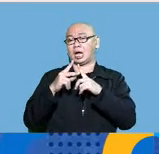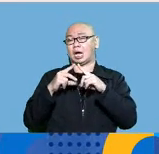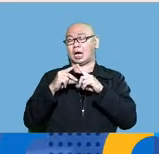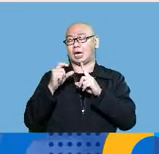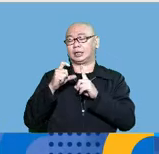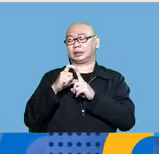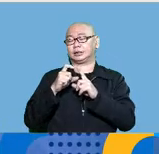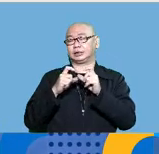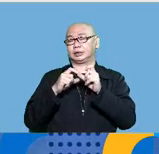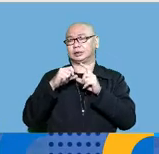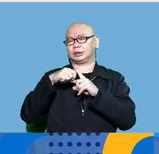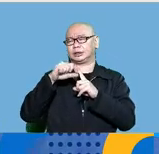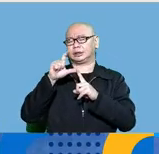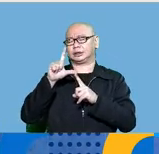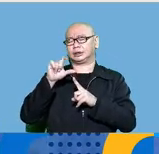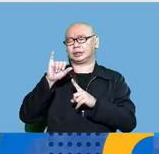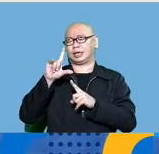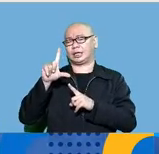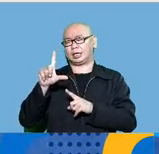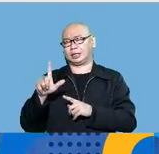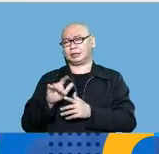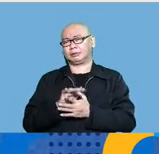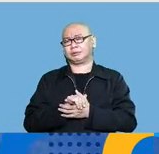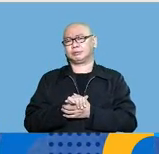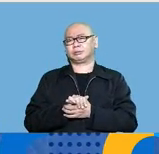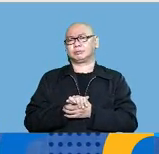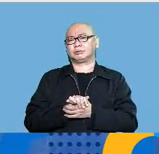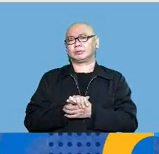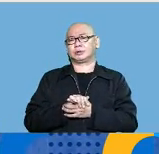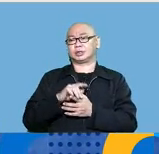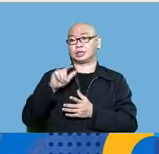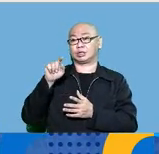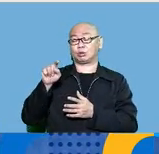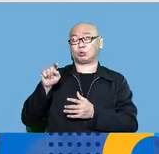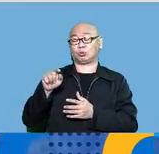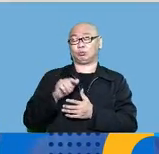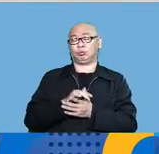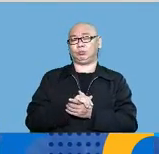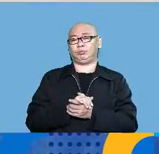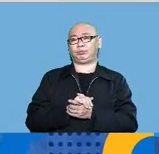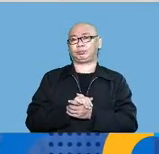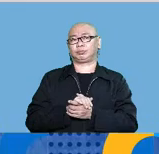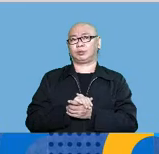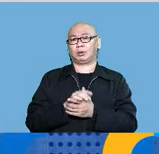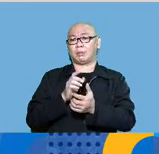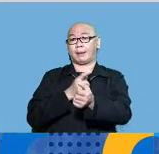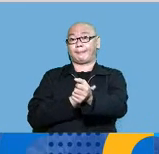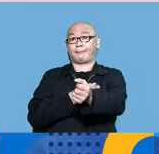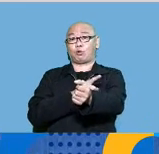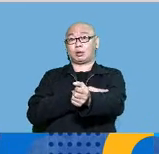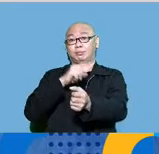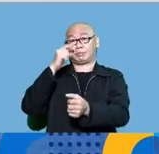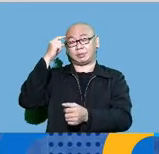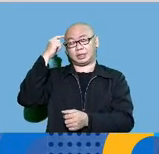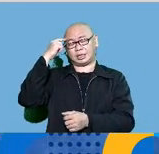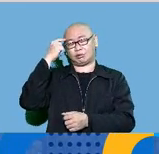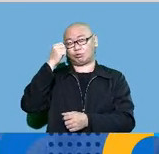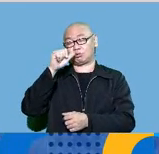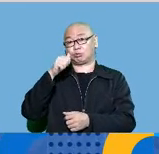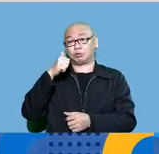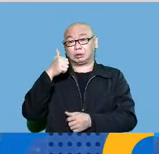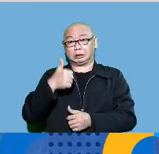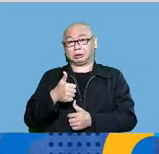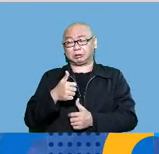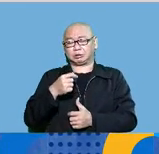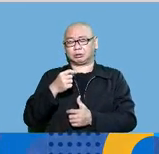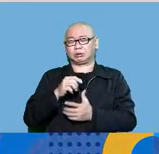konten, dan juga di situ kemampuan berpikir kritis, kemampuan